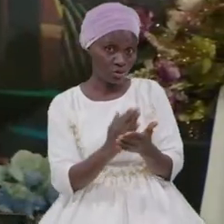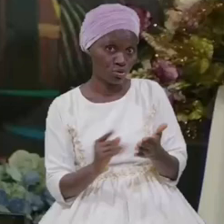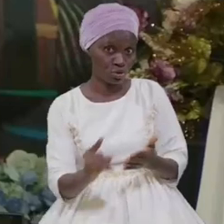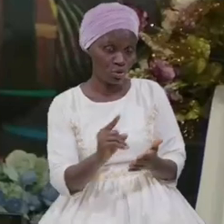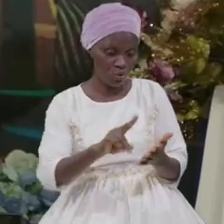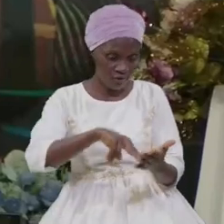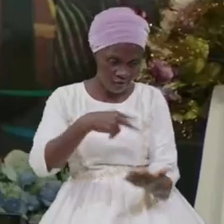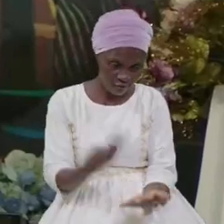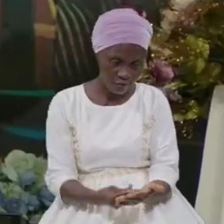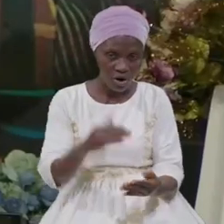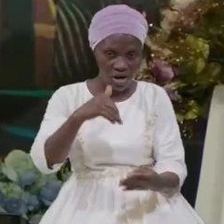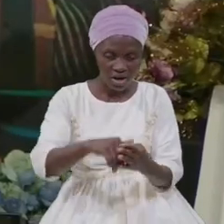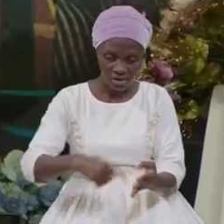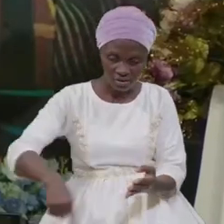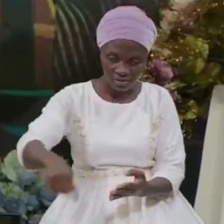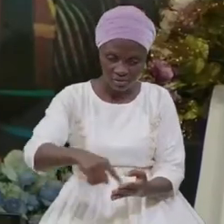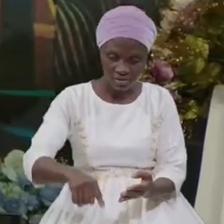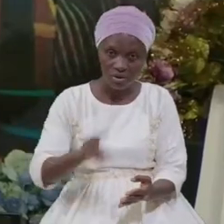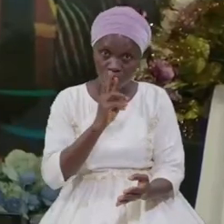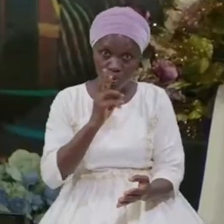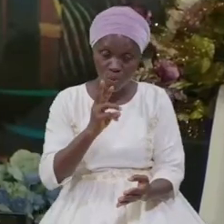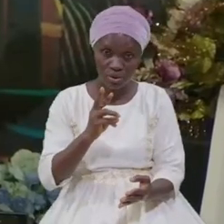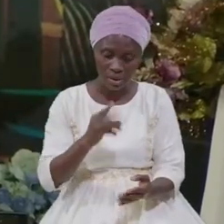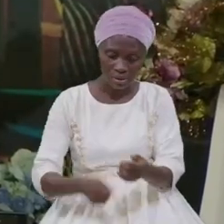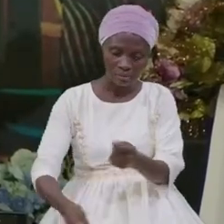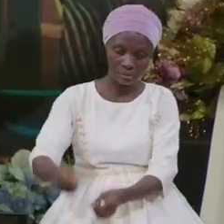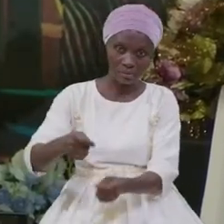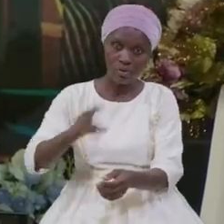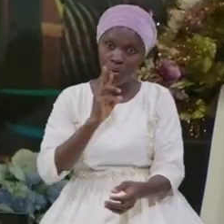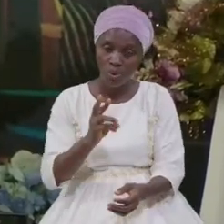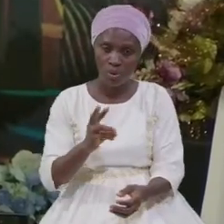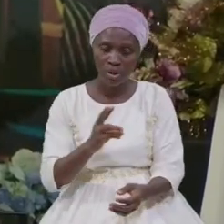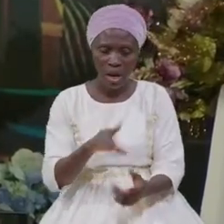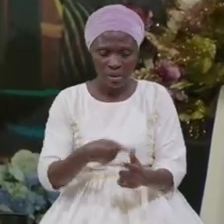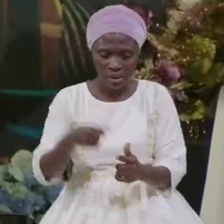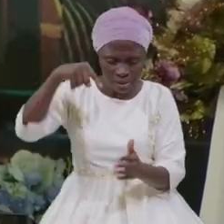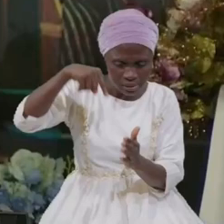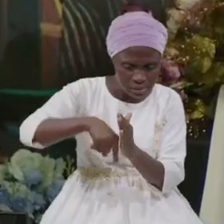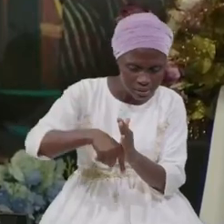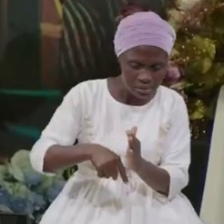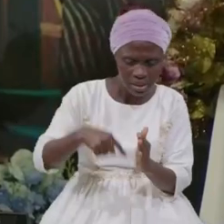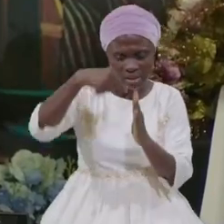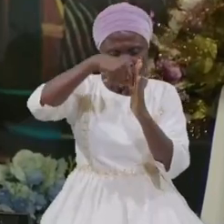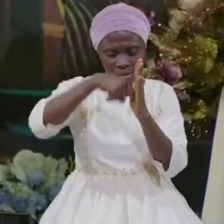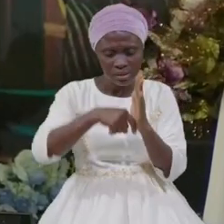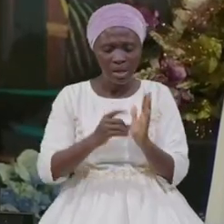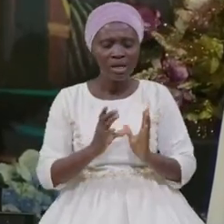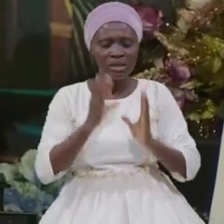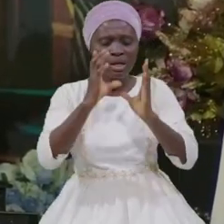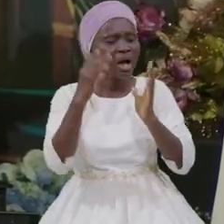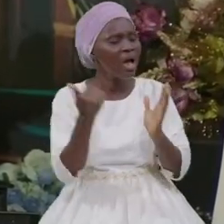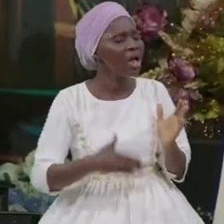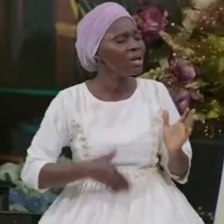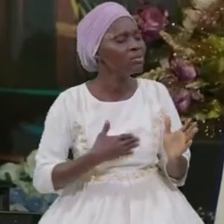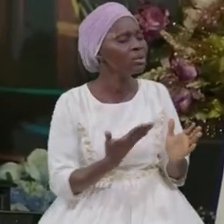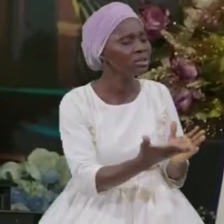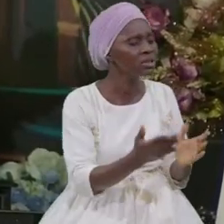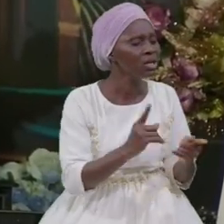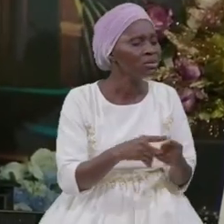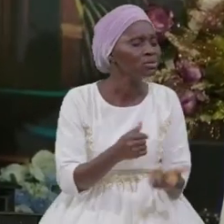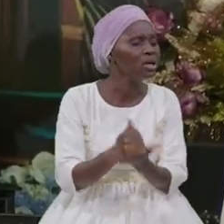Et comme il est dans le puits, il a crié, « Oh, oh, quelqu'un en haut là-bas pour me